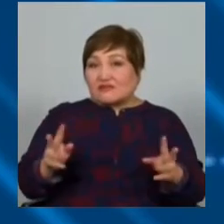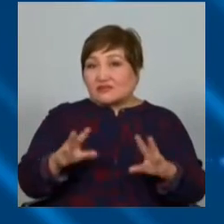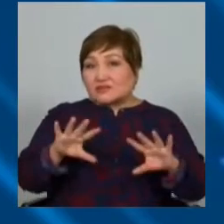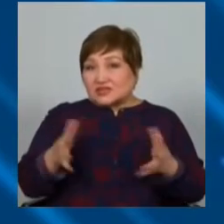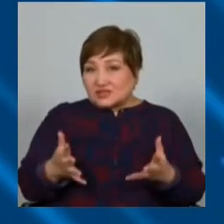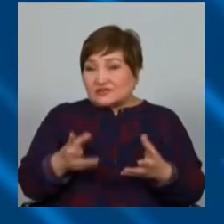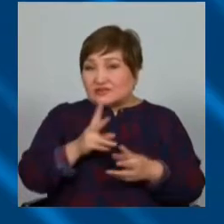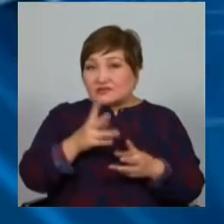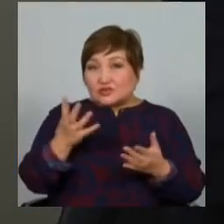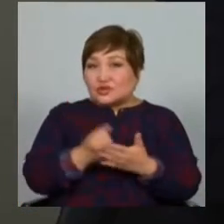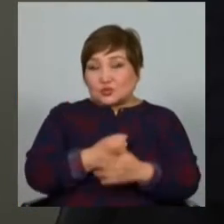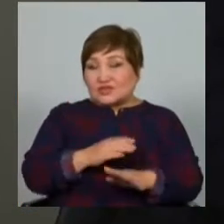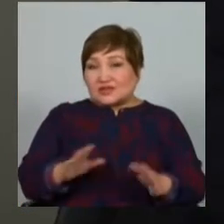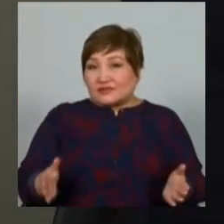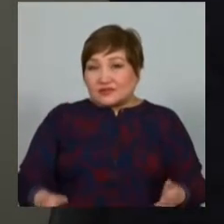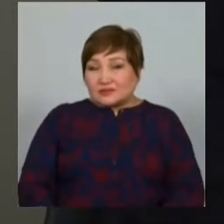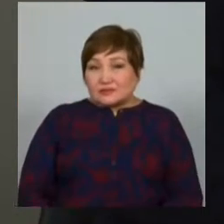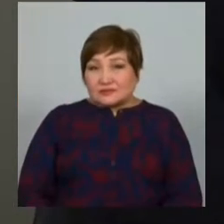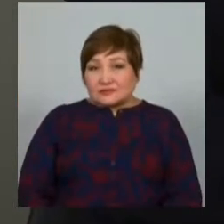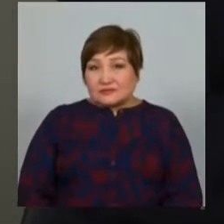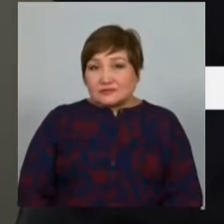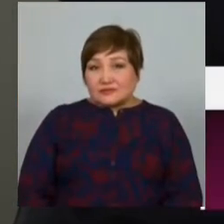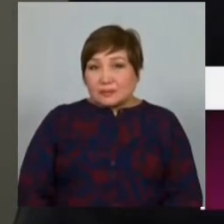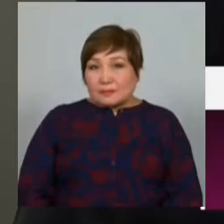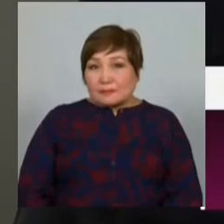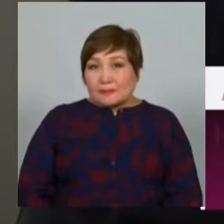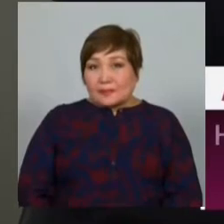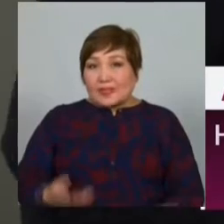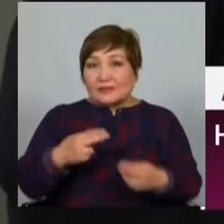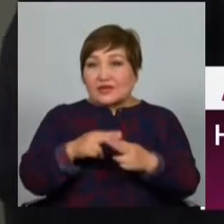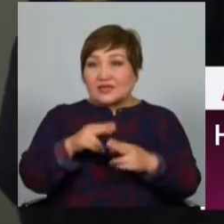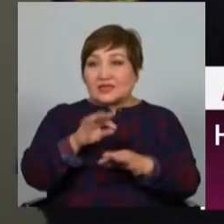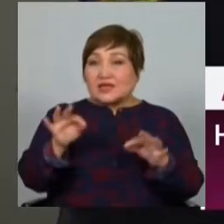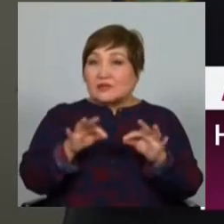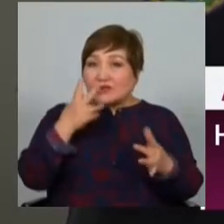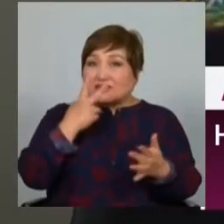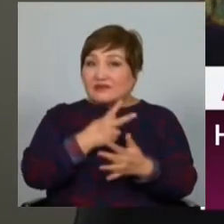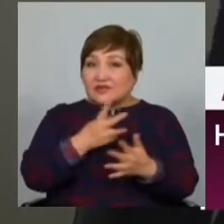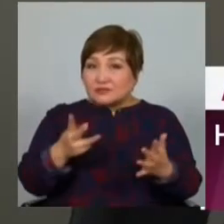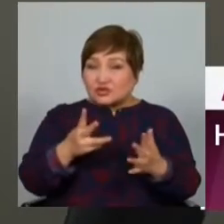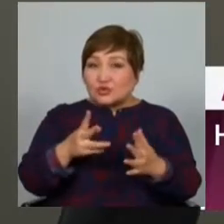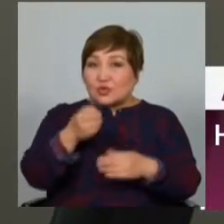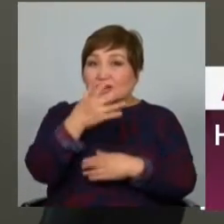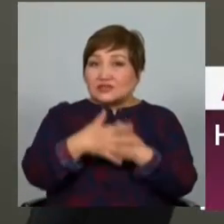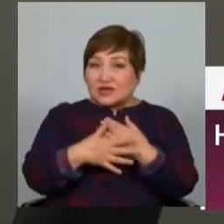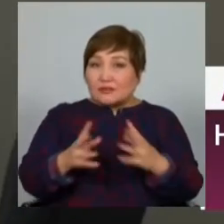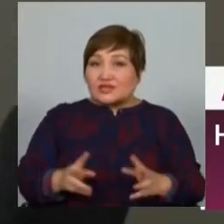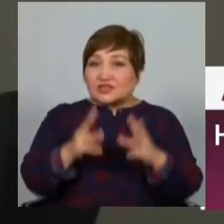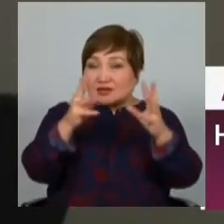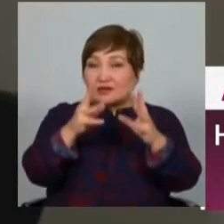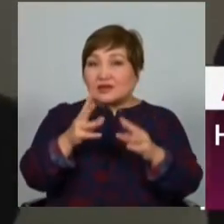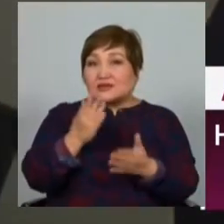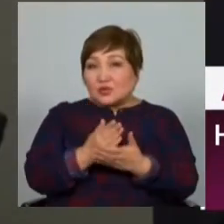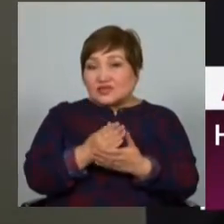установили. То есть по данной схеме мы видим о том, что очаг пожара у нас находится на краю деревни. В